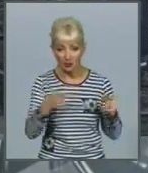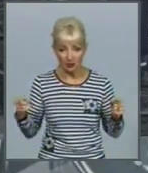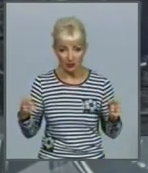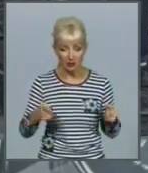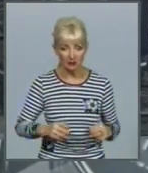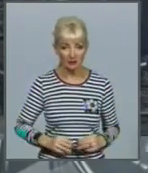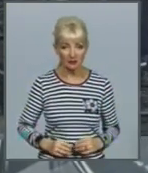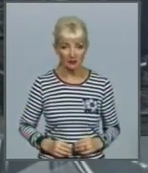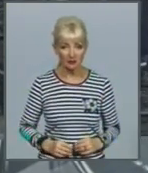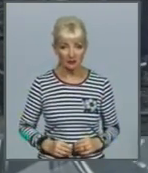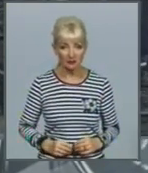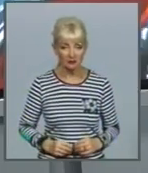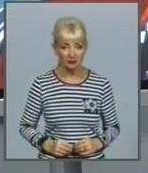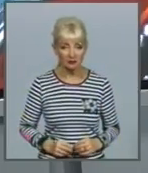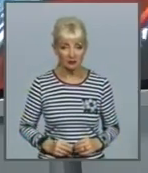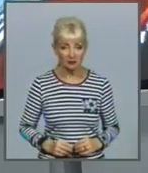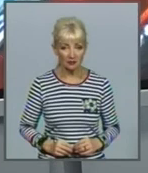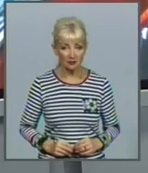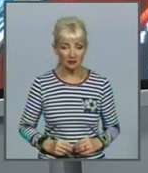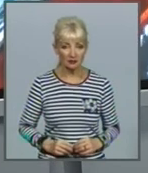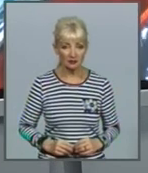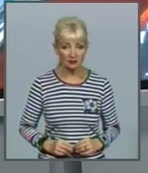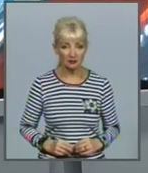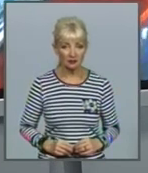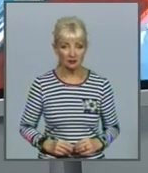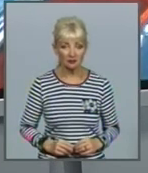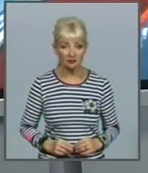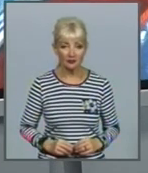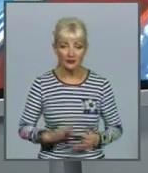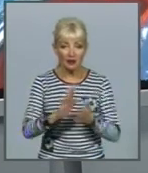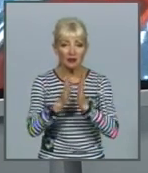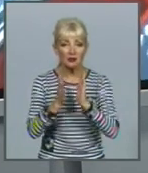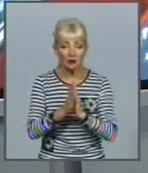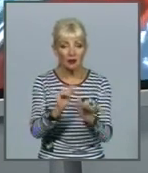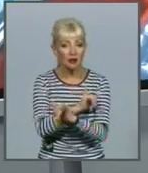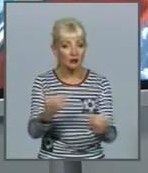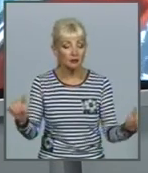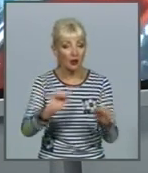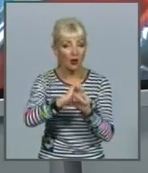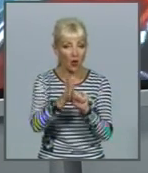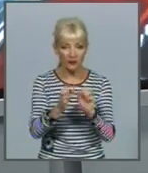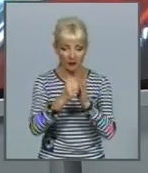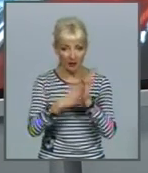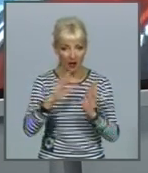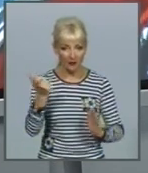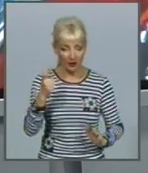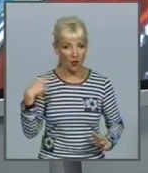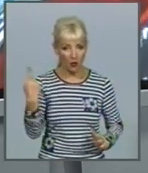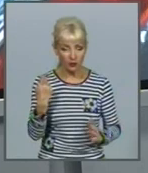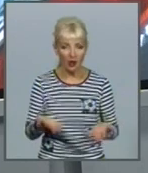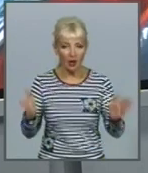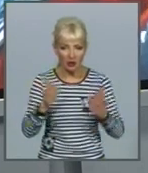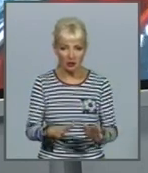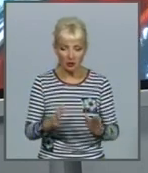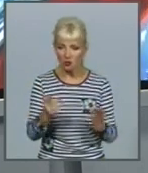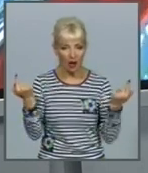Кононенко, «Харківські звісті». Ситуація з розповсюдженням COVID-19 у Харківській області залишається критичною.